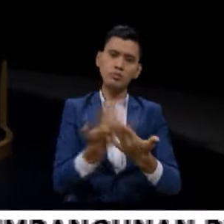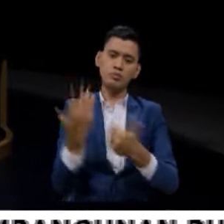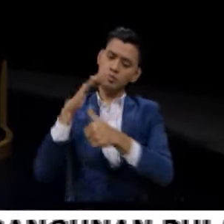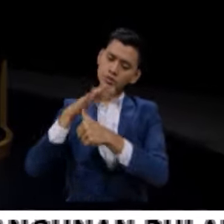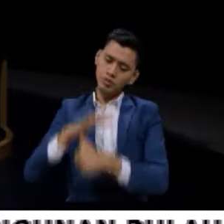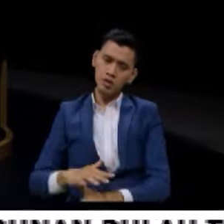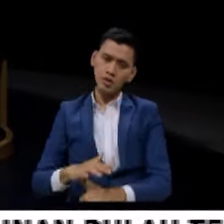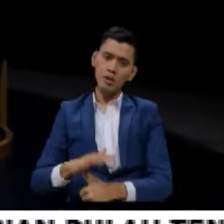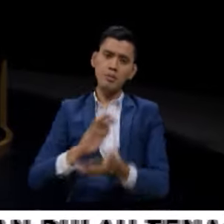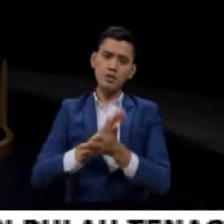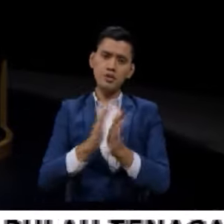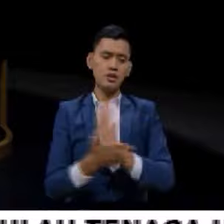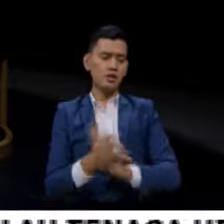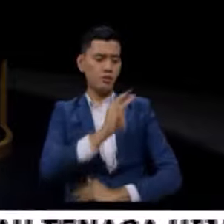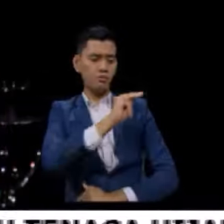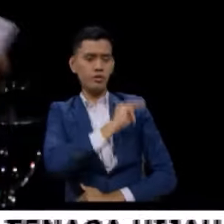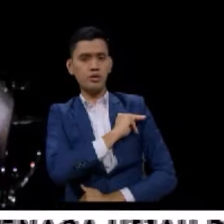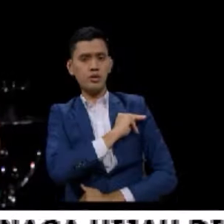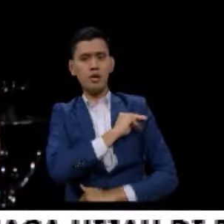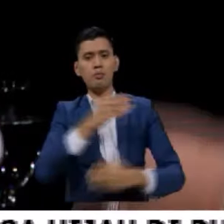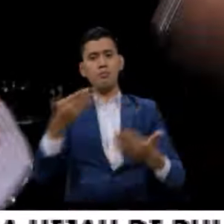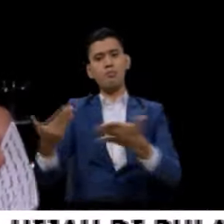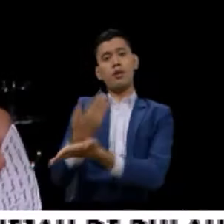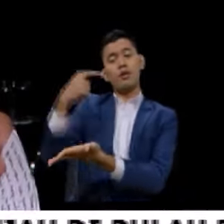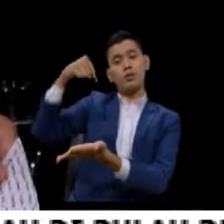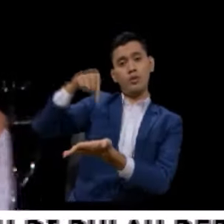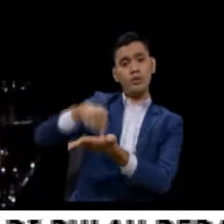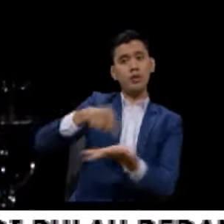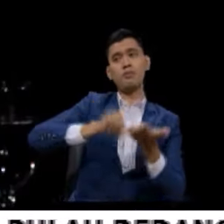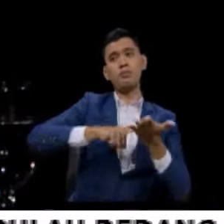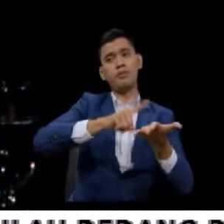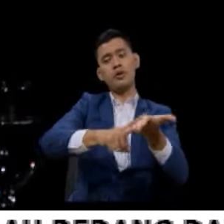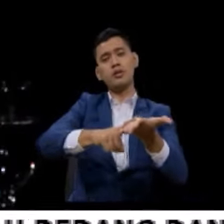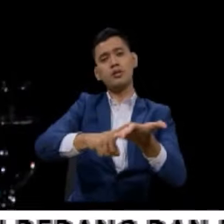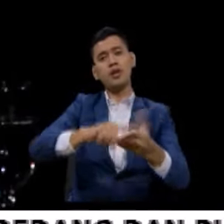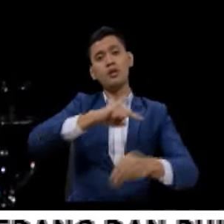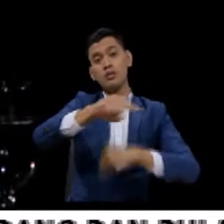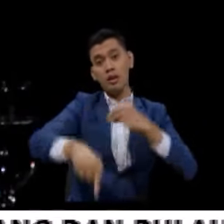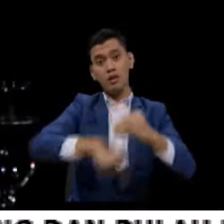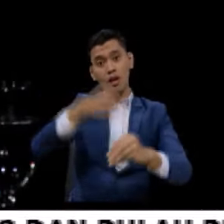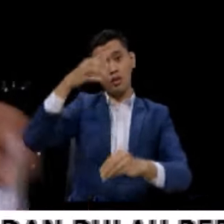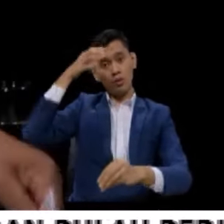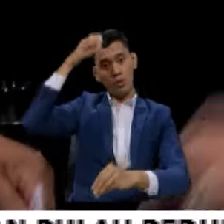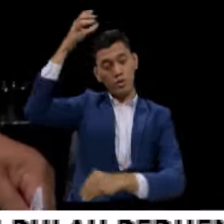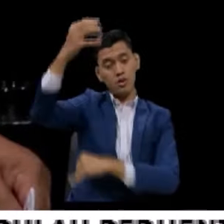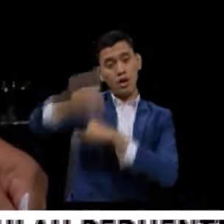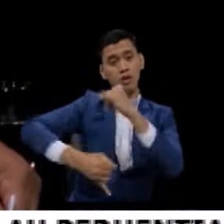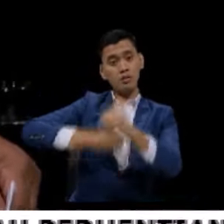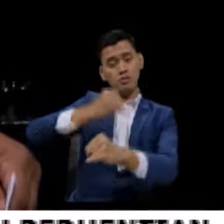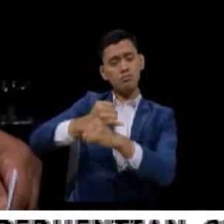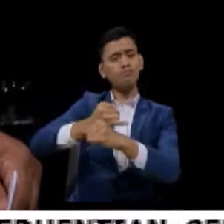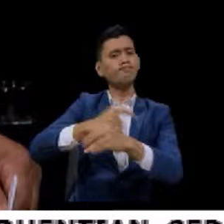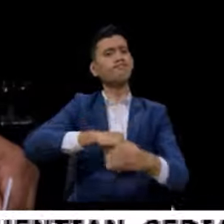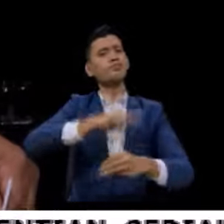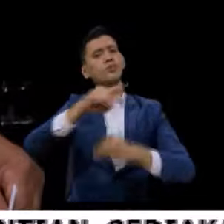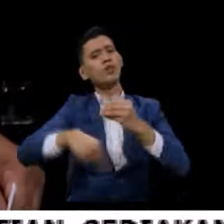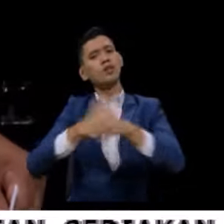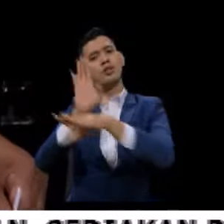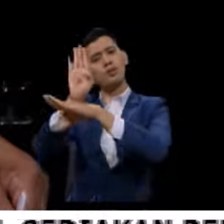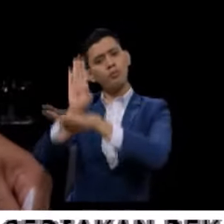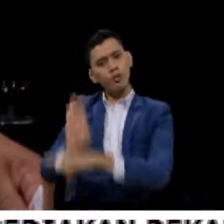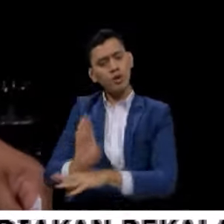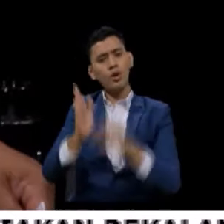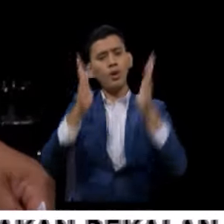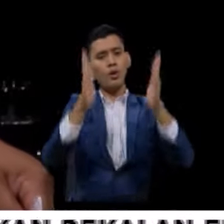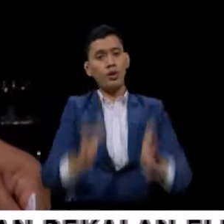yang besar juga kepada populer Datuk belum menemukan ini diperbicarakan tentang berwujud konsep antarbangsa masuk juga lain budaya ini orang